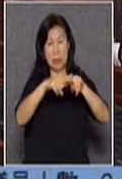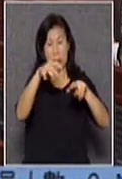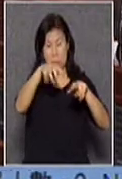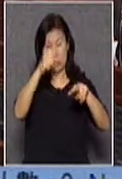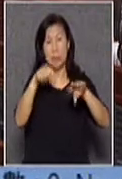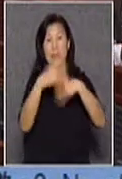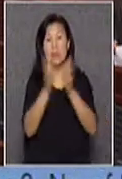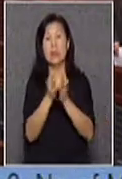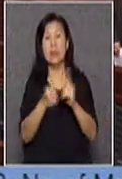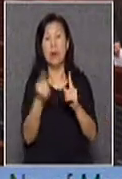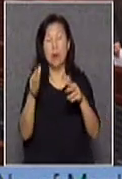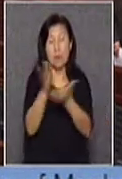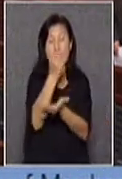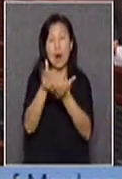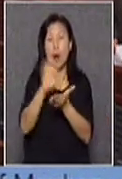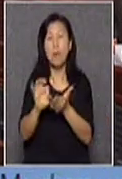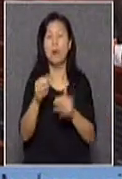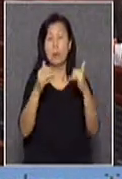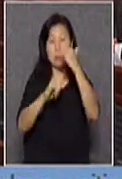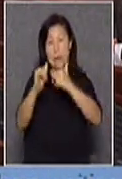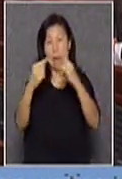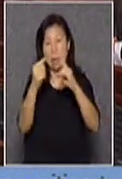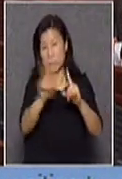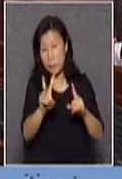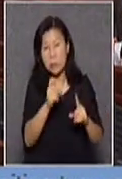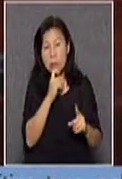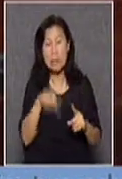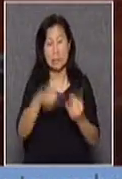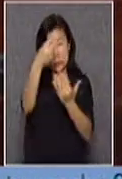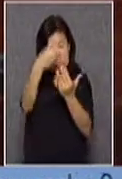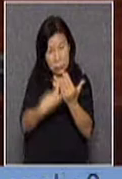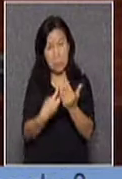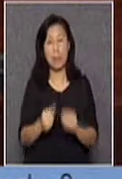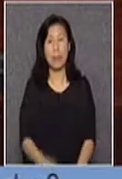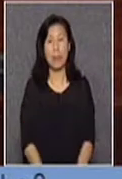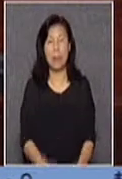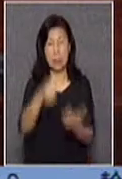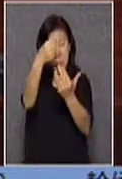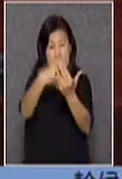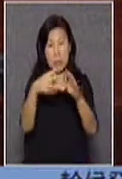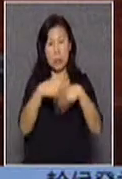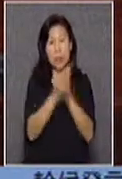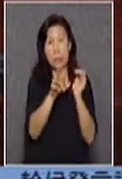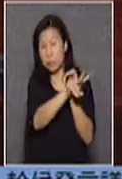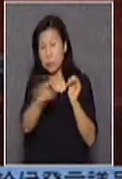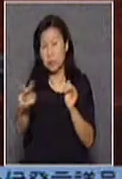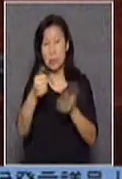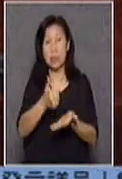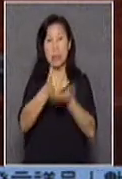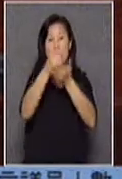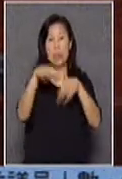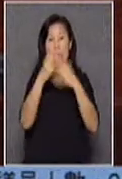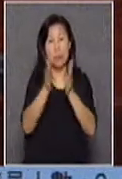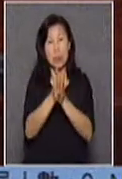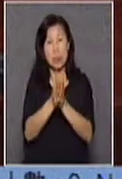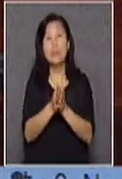分係咪原居民㗎啦，係嘛？咁但係既然有呢個條例，你要個條例係一視同仁，同埋尊重歷史、尊重有